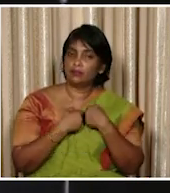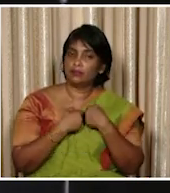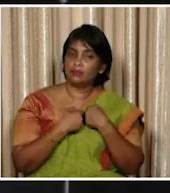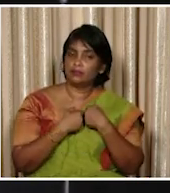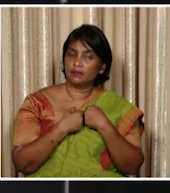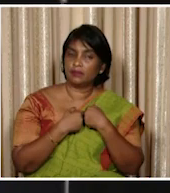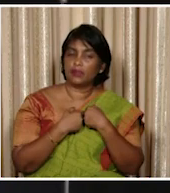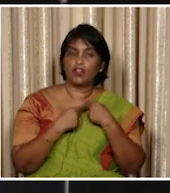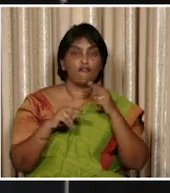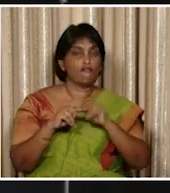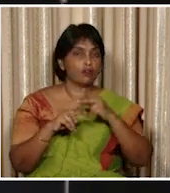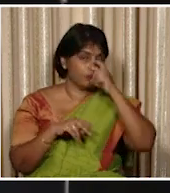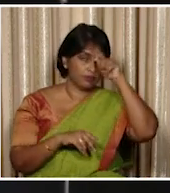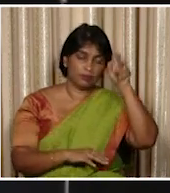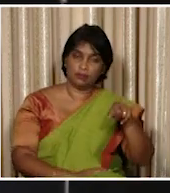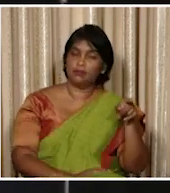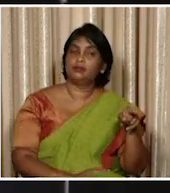අපගේ UL ෆාරුක් මැතිතුමන්